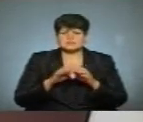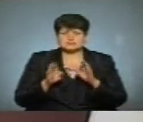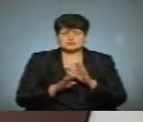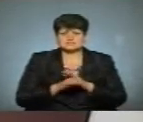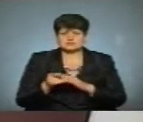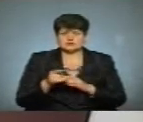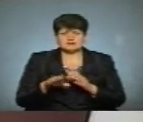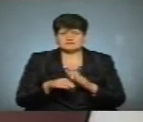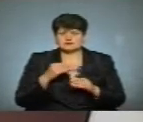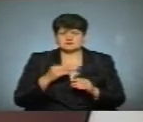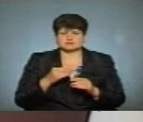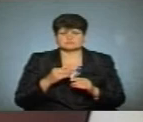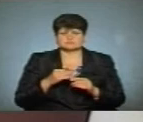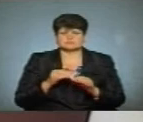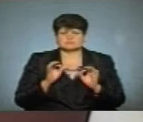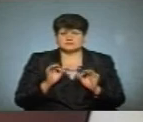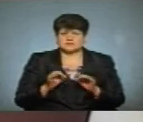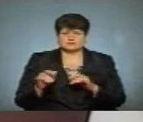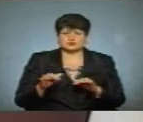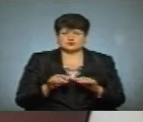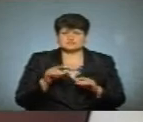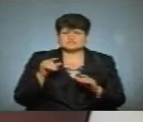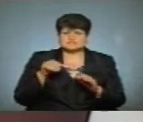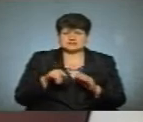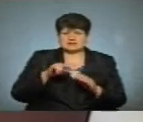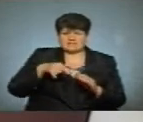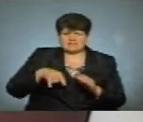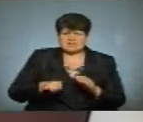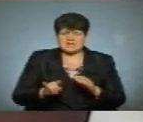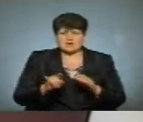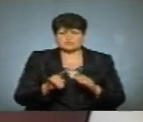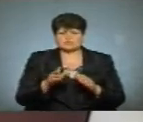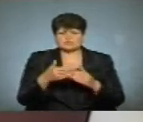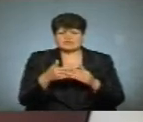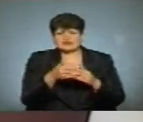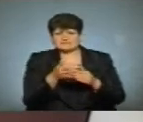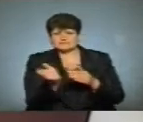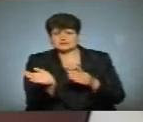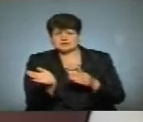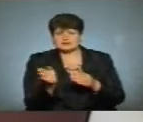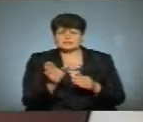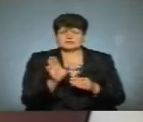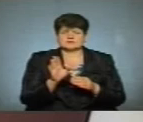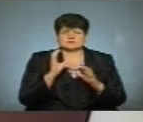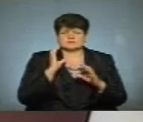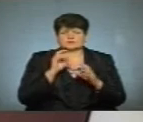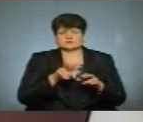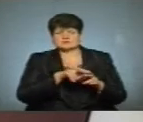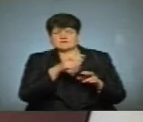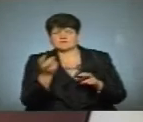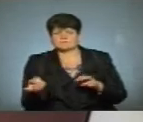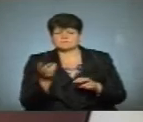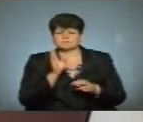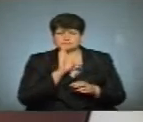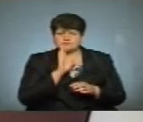не обрав безпечну швидкість руху, заїхав у яму, через що задні двері відімкнулися, і з автобуса випала неповнолітня пасажирка.